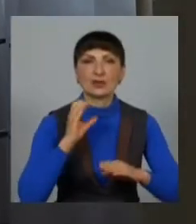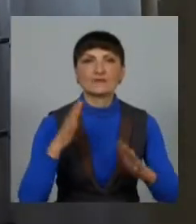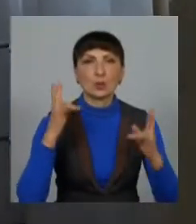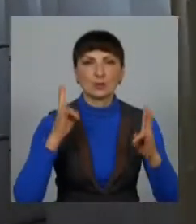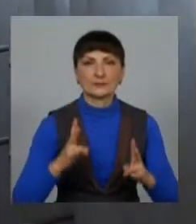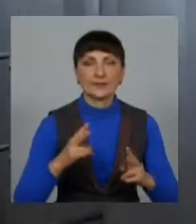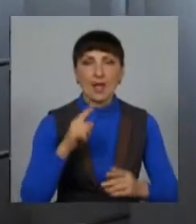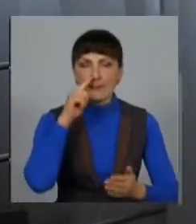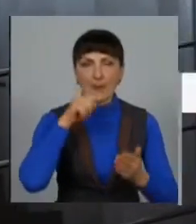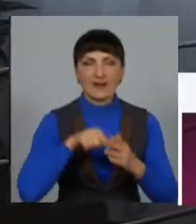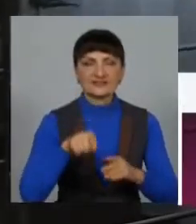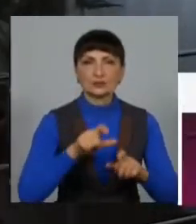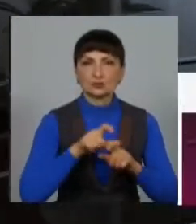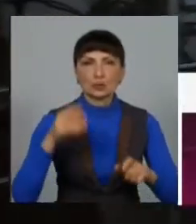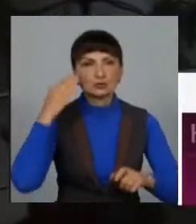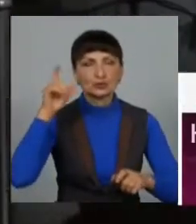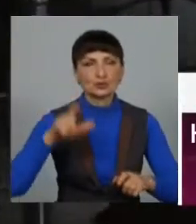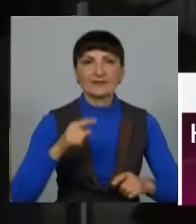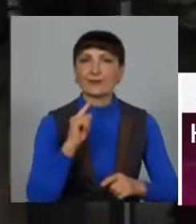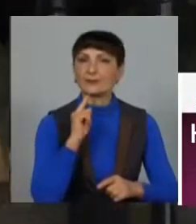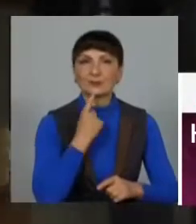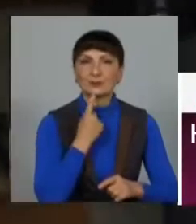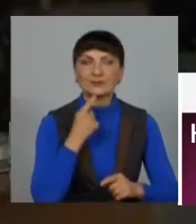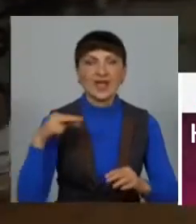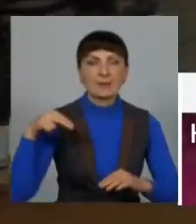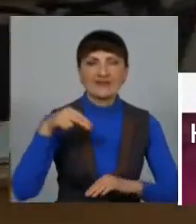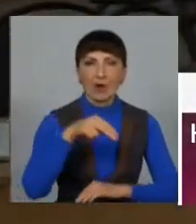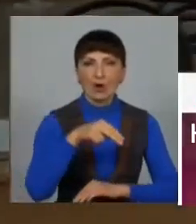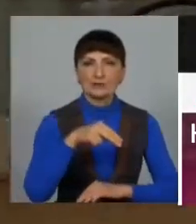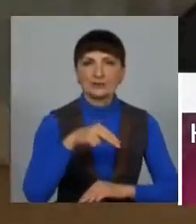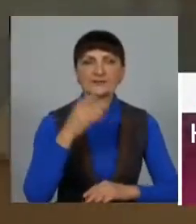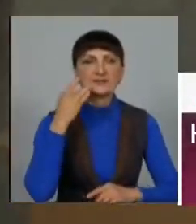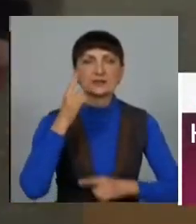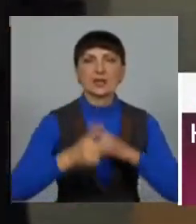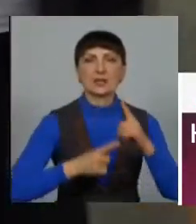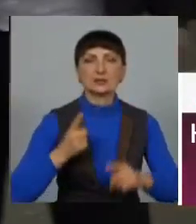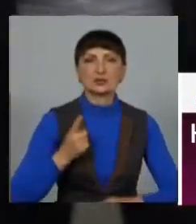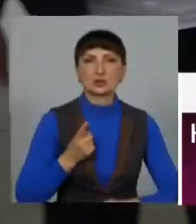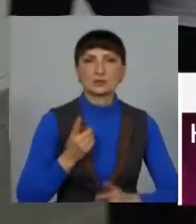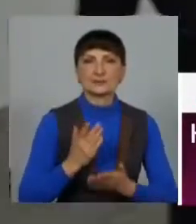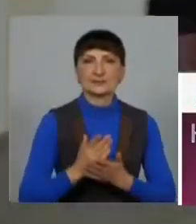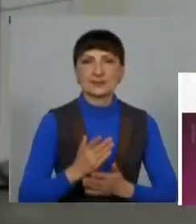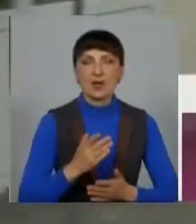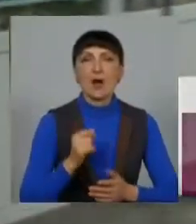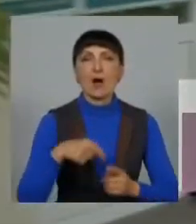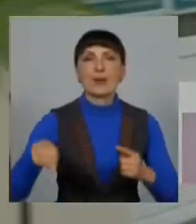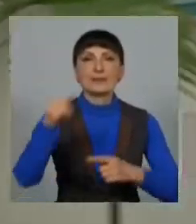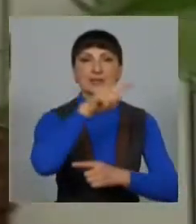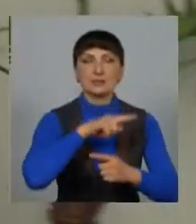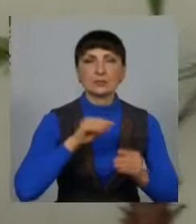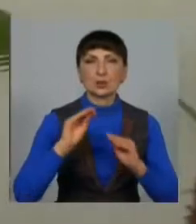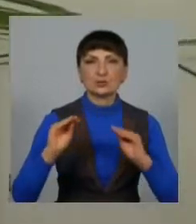эту школу постороннему человеку крайне непросто. При входе в учебное заведение круглосуточно дежурят охранники, а по периметру